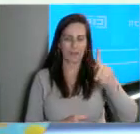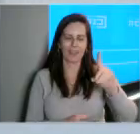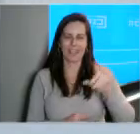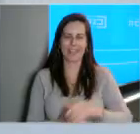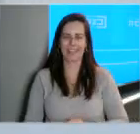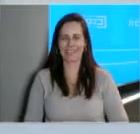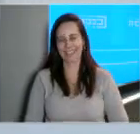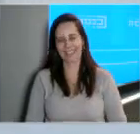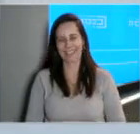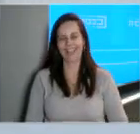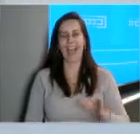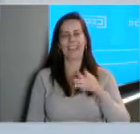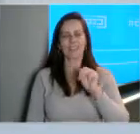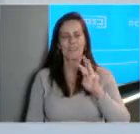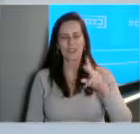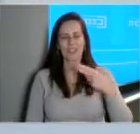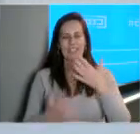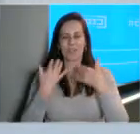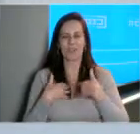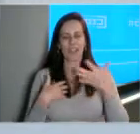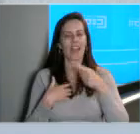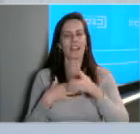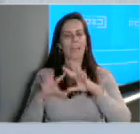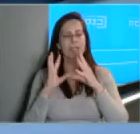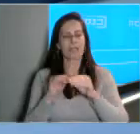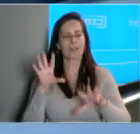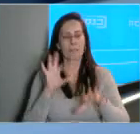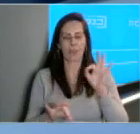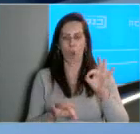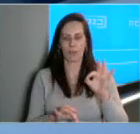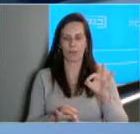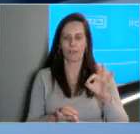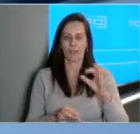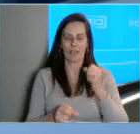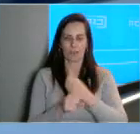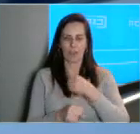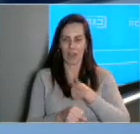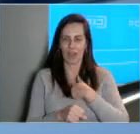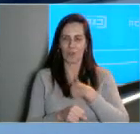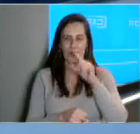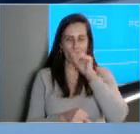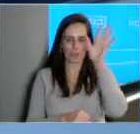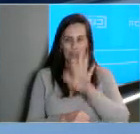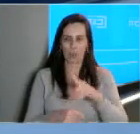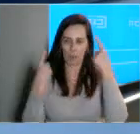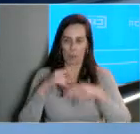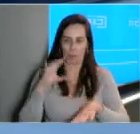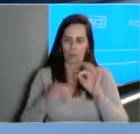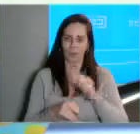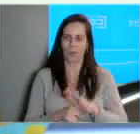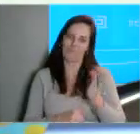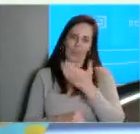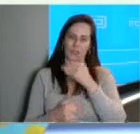רז. סבבה. אז משה, בוא תספר לנו איך אתה מסכם את הבחירות הללו. הכנת עבורנו מצד ציוצים וסרטונים מיום הבחירות.